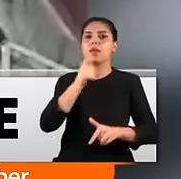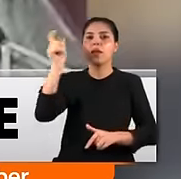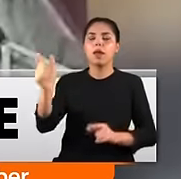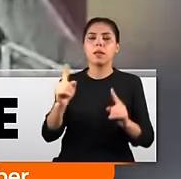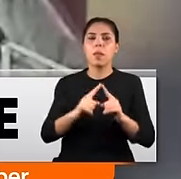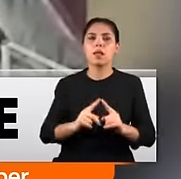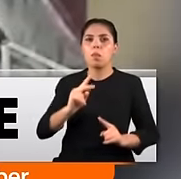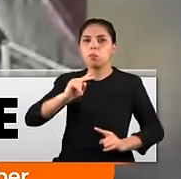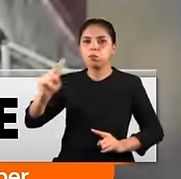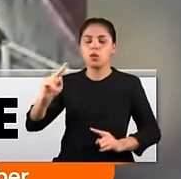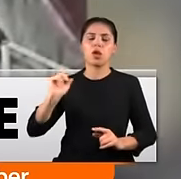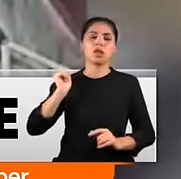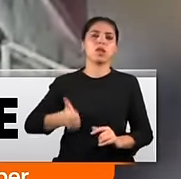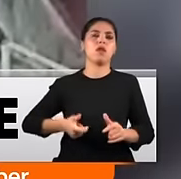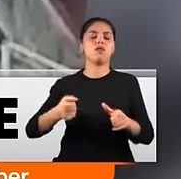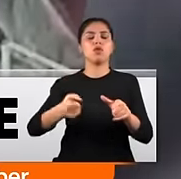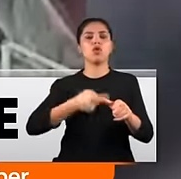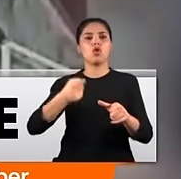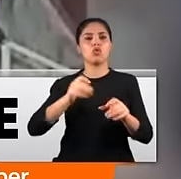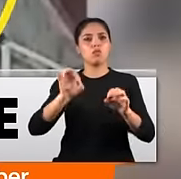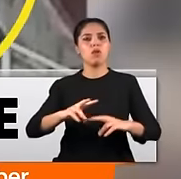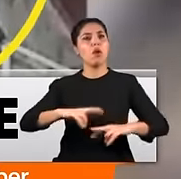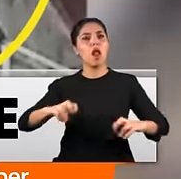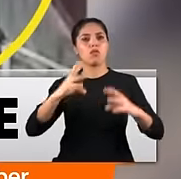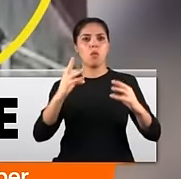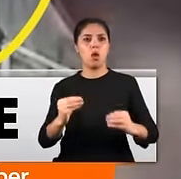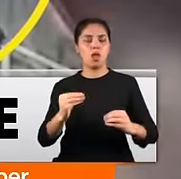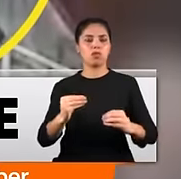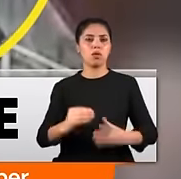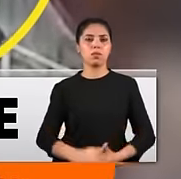hesaplarına savcılık inceleme başlattı.